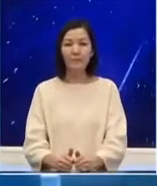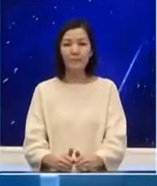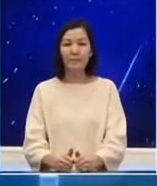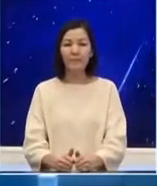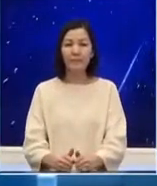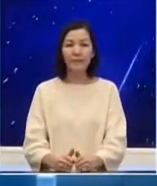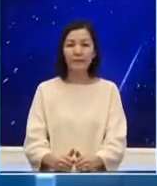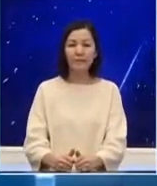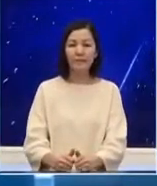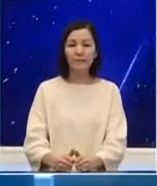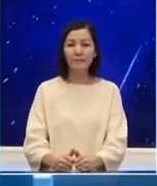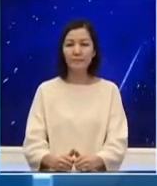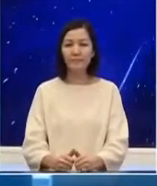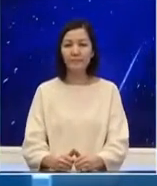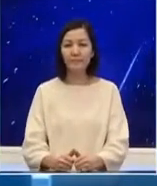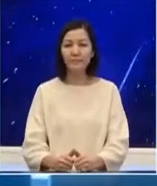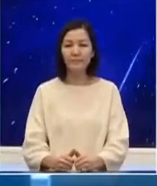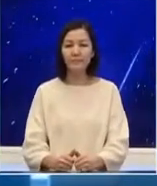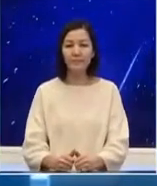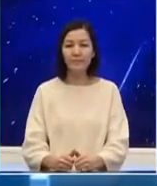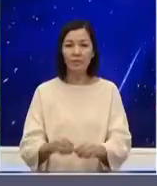Жетісу арнасы, Талдықорған.